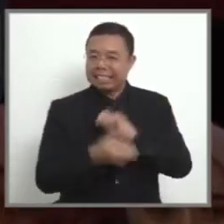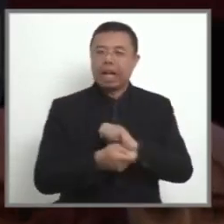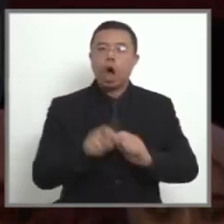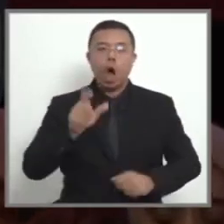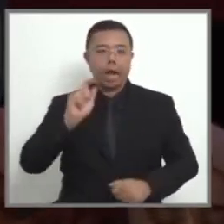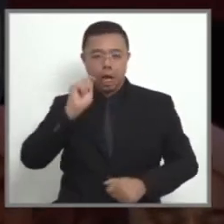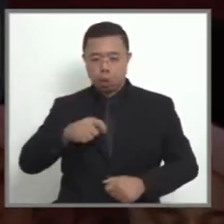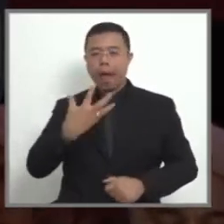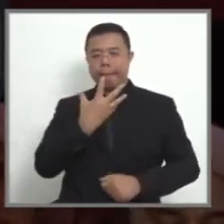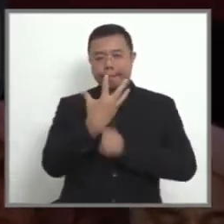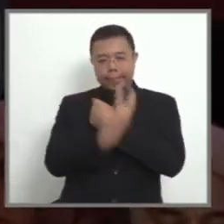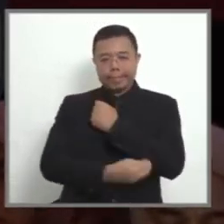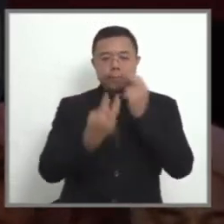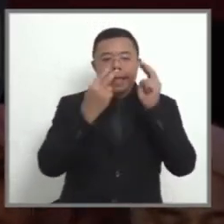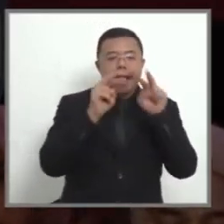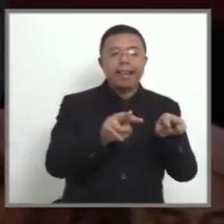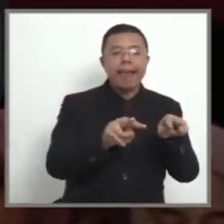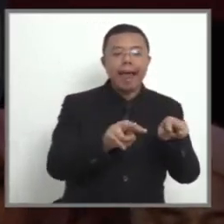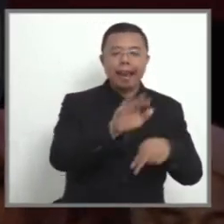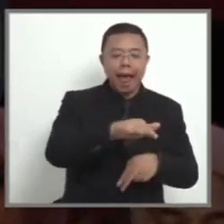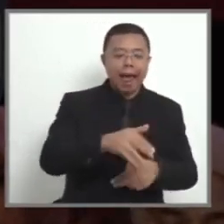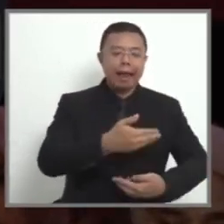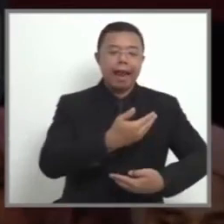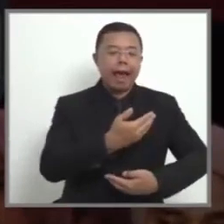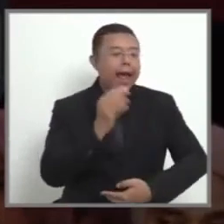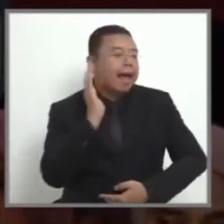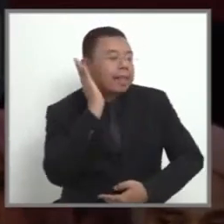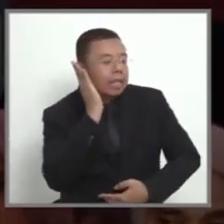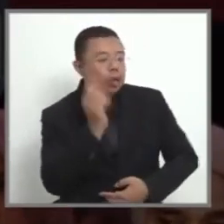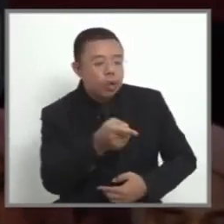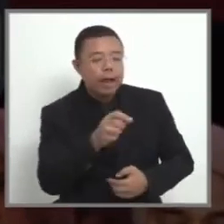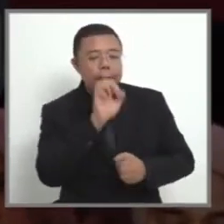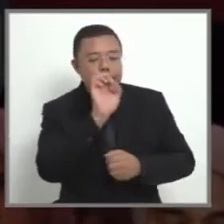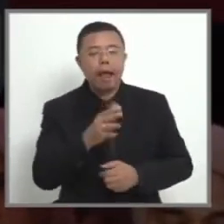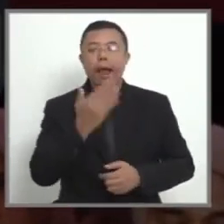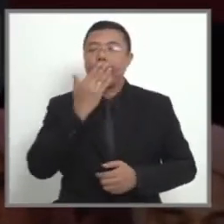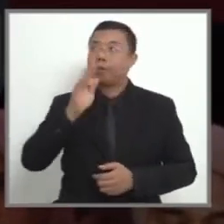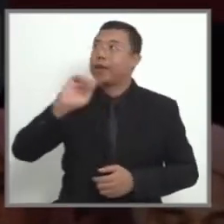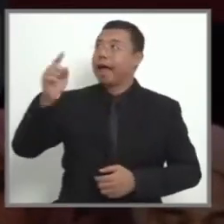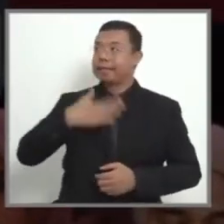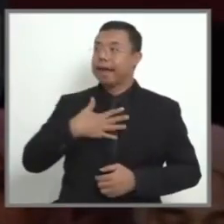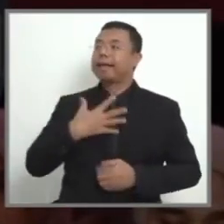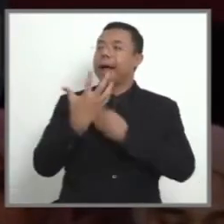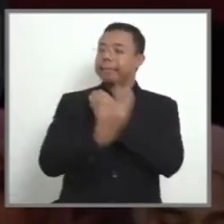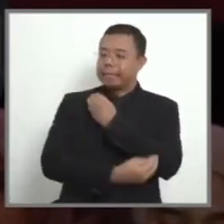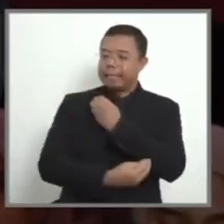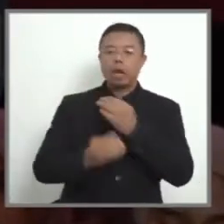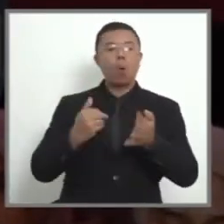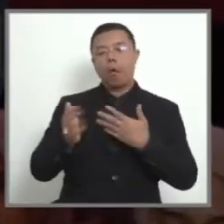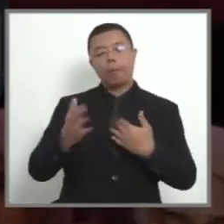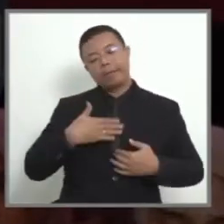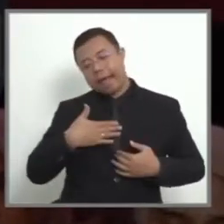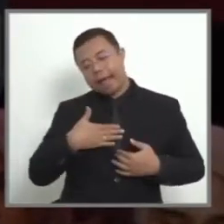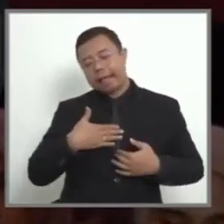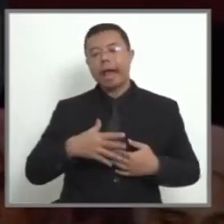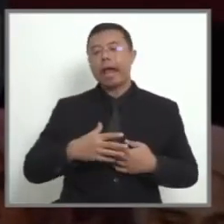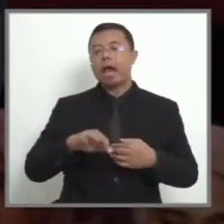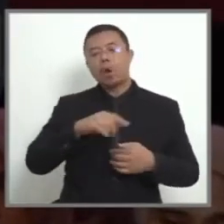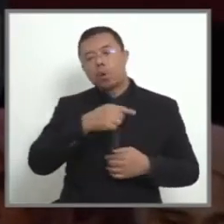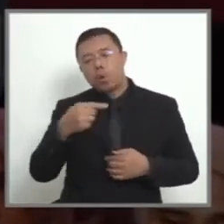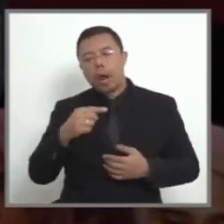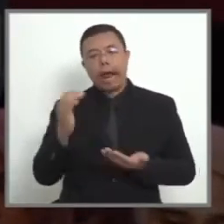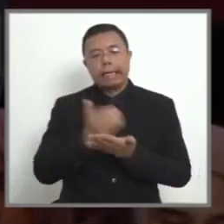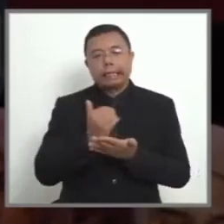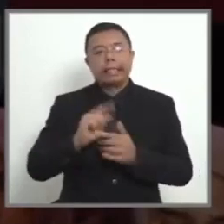itu bisa melihat anaknya tidur sambil berkata syukur alhamdulillah walau saya yang miskin walau saya kelas menengah tapi negara